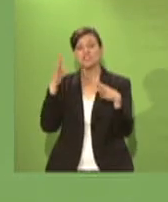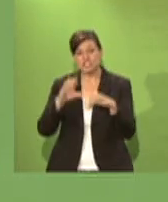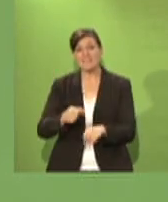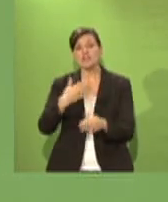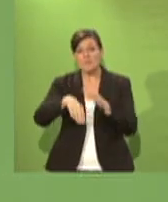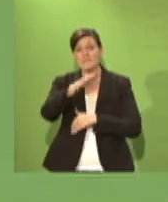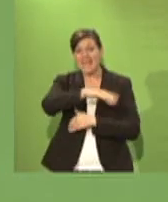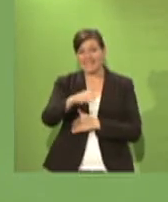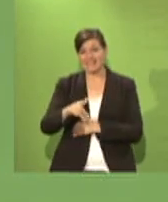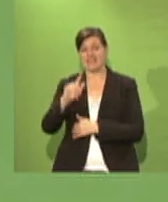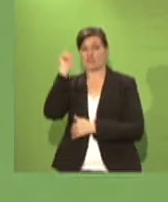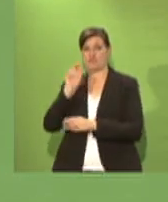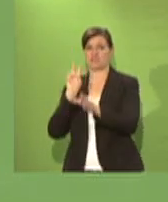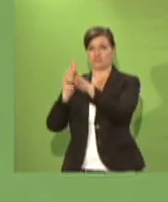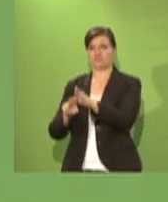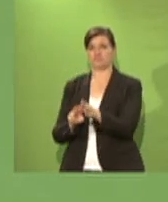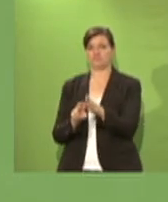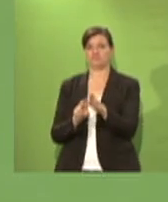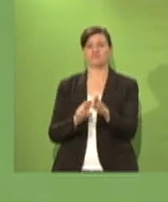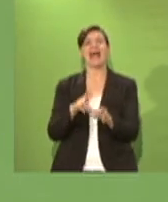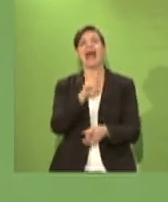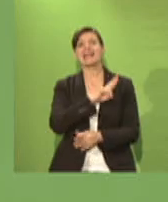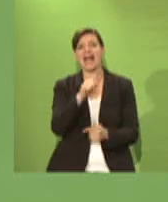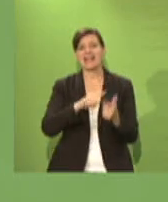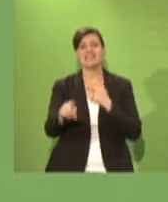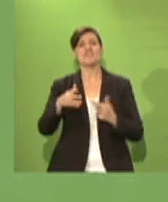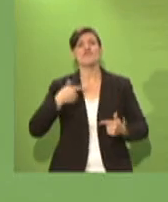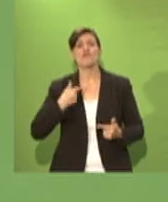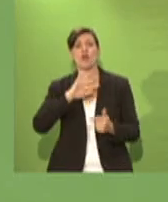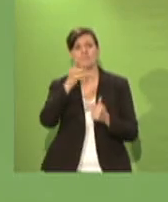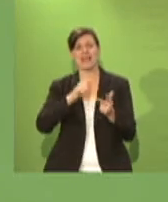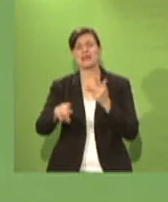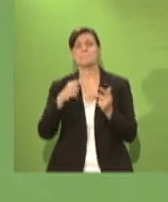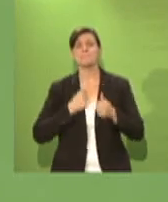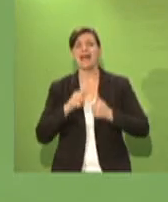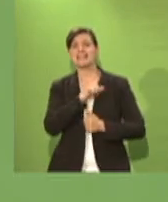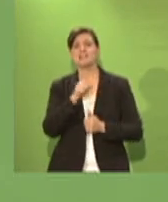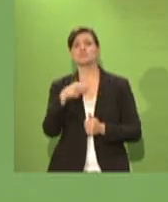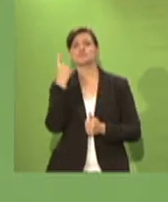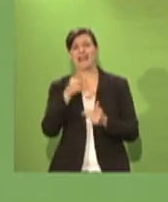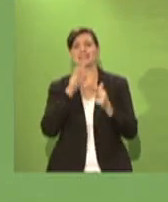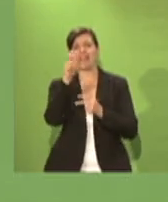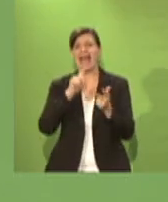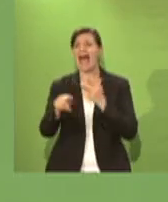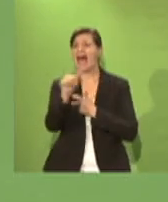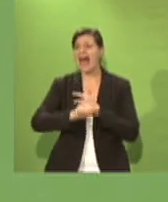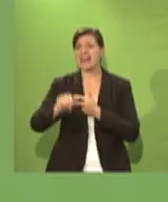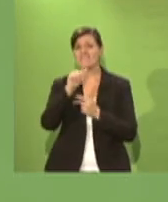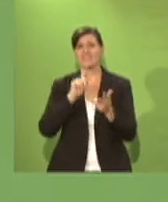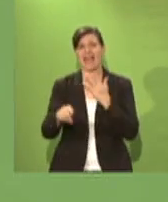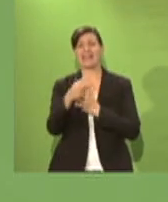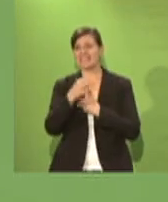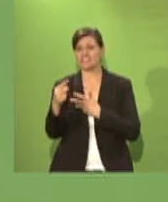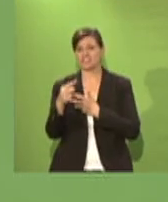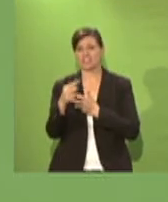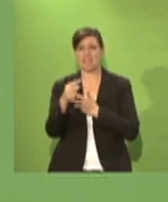konkret. Selfkant-Gangelt, Freudenberg, Wenden, Bad Lippspringe, Hamminkeln, Alfter, Gescher oder Gescher, da